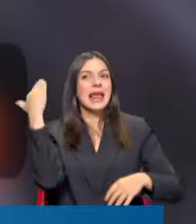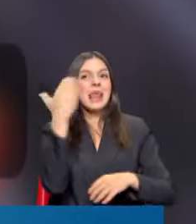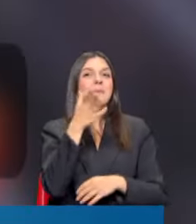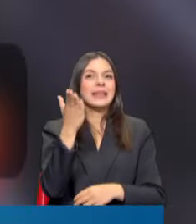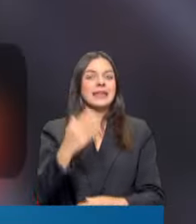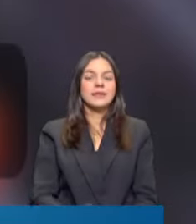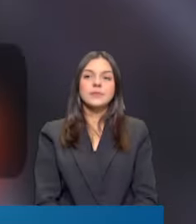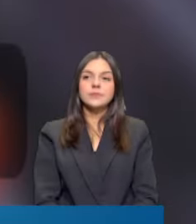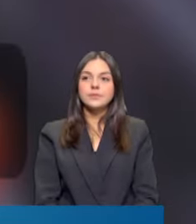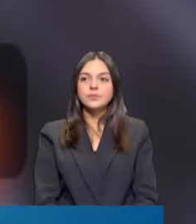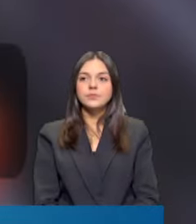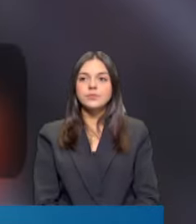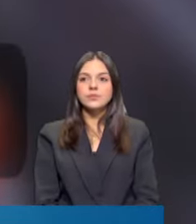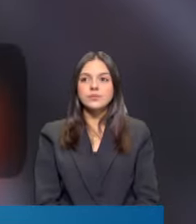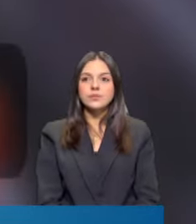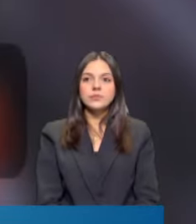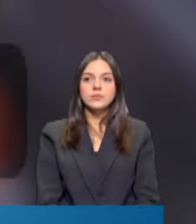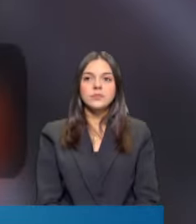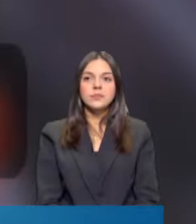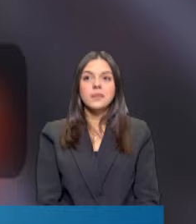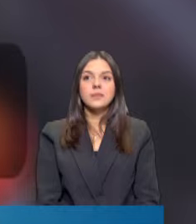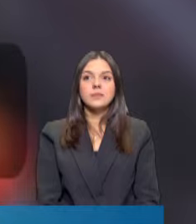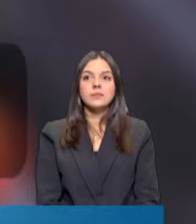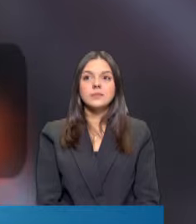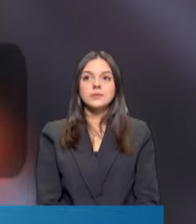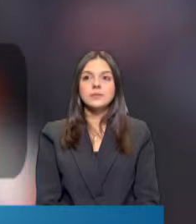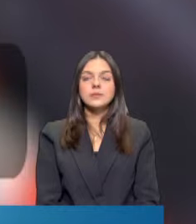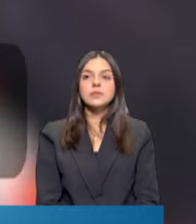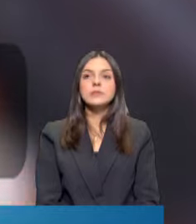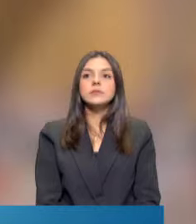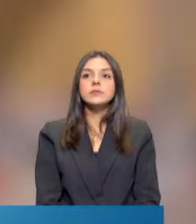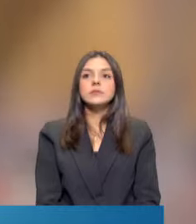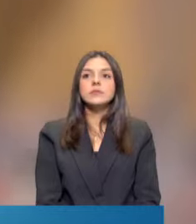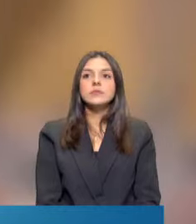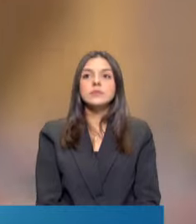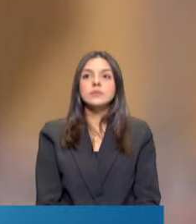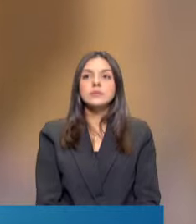Türk yıldızları, Anıtkabir saygısı için kalkışa başlıyoruz. Hepinize iyi günler.